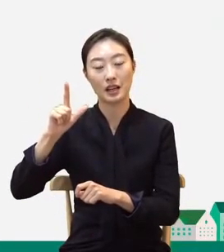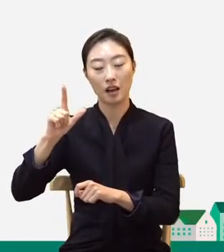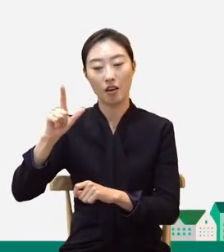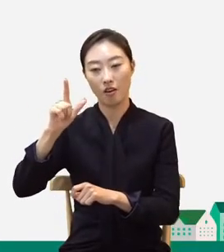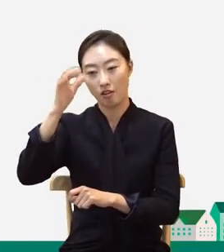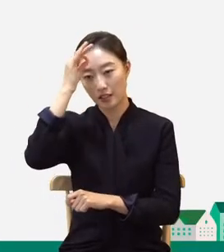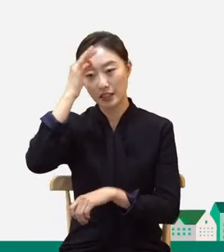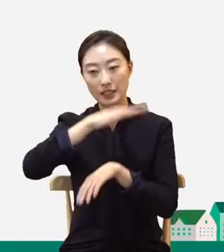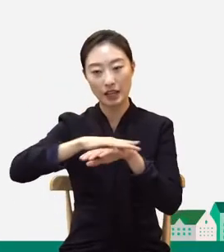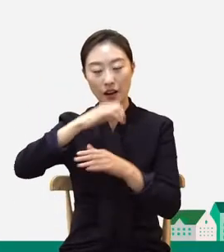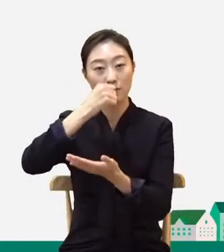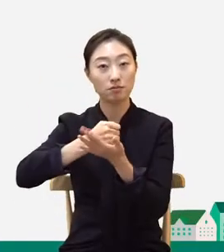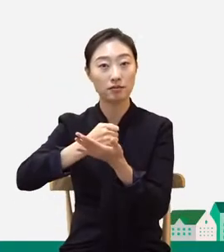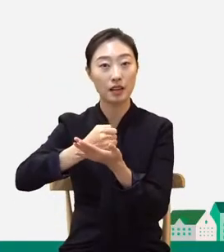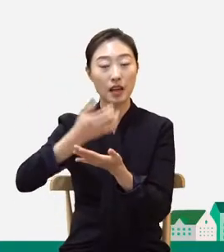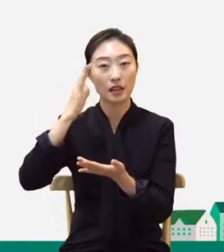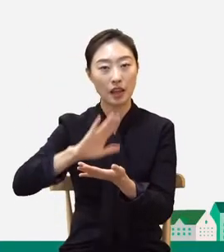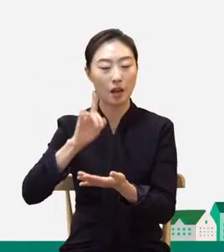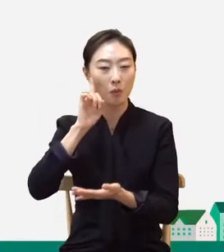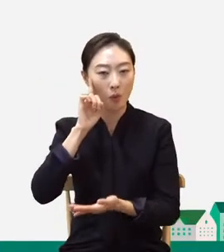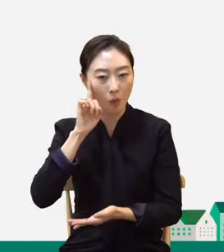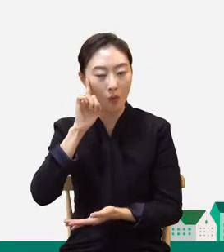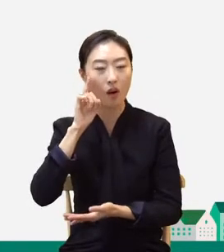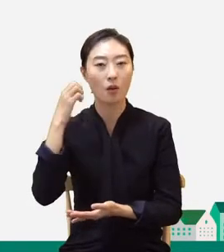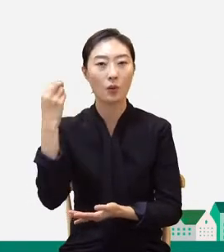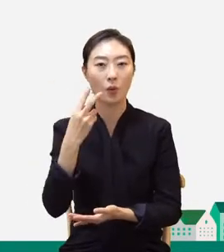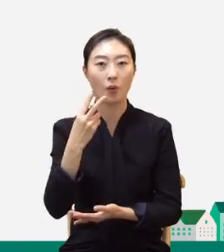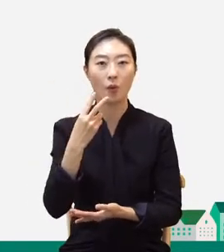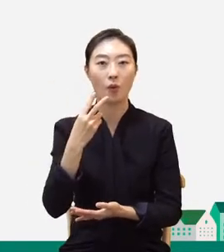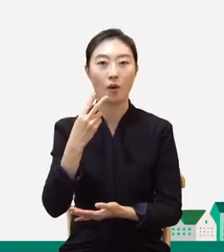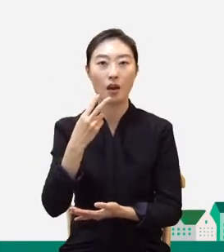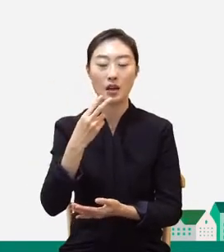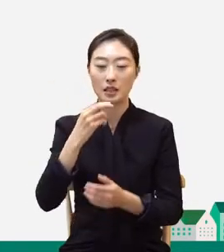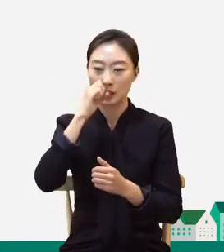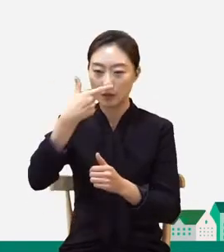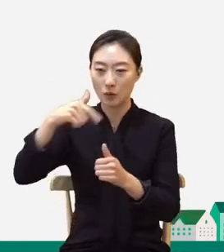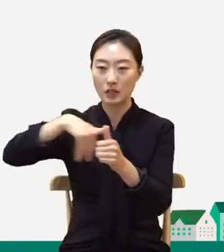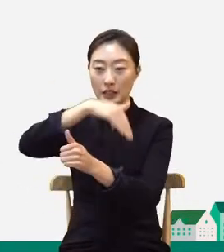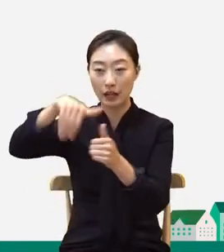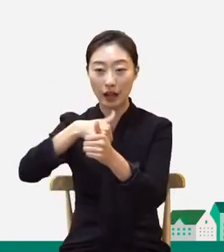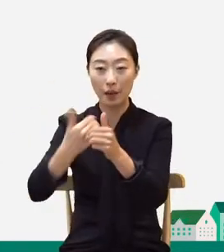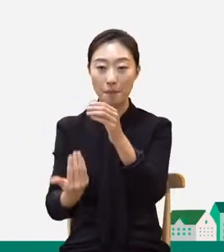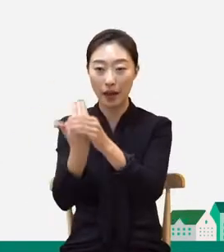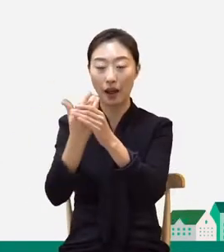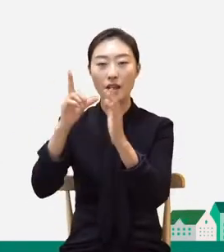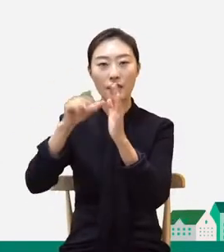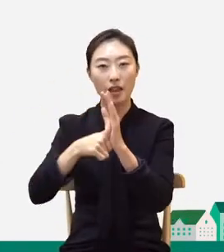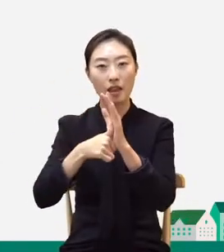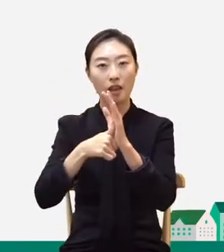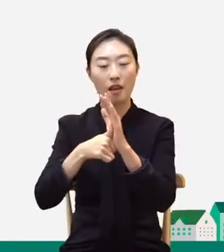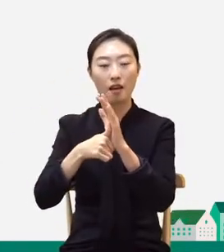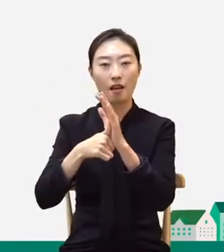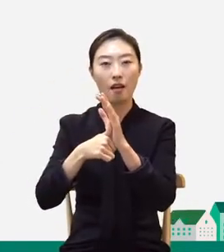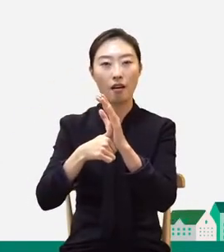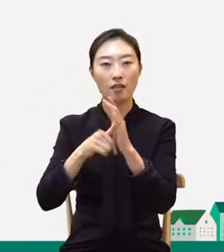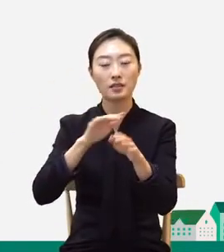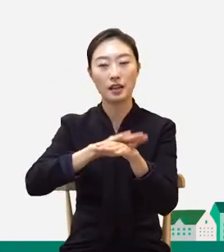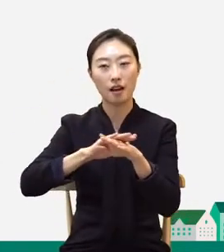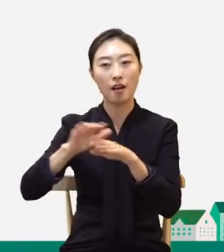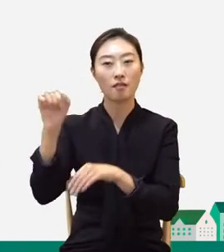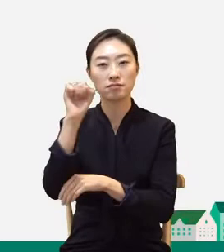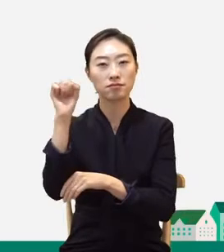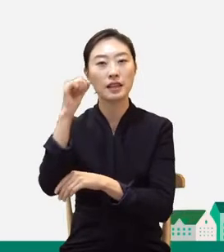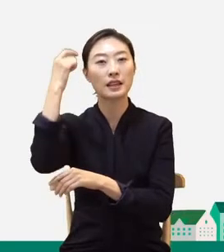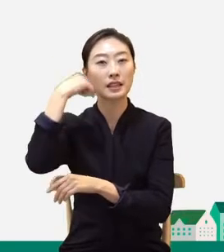분들이었습니다. 그럼에도 불구하고 어떤 스트레스나 취약에 노출되었을 때 심하게 흔들리는 것을 볼 수 있었고 이러한 부분이 저희가 보완해야